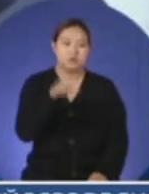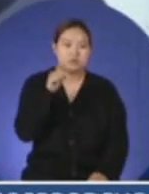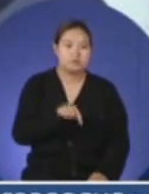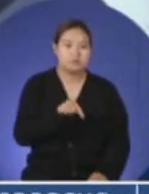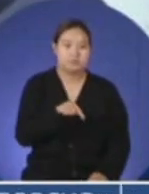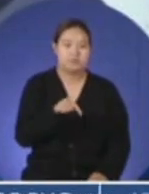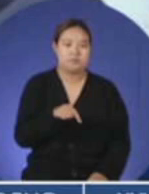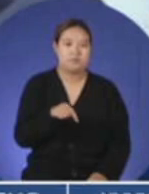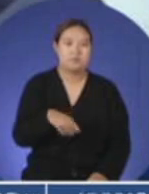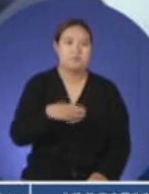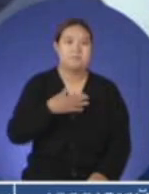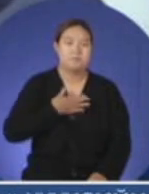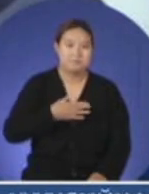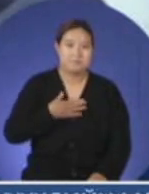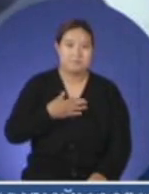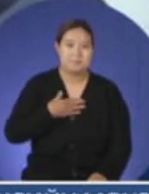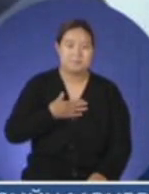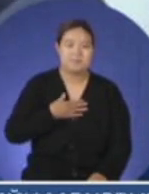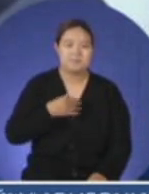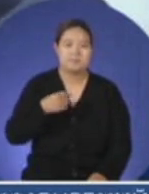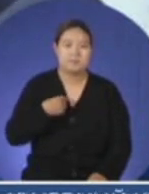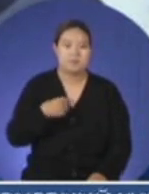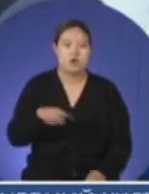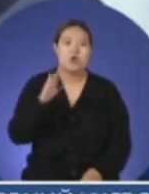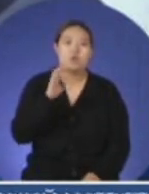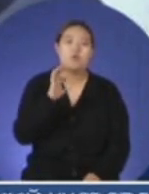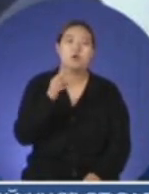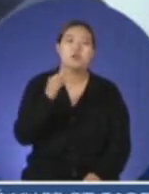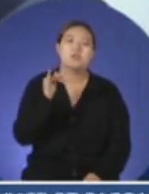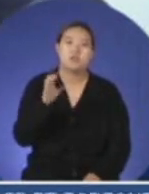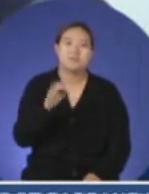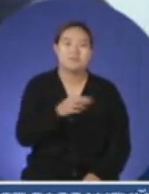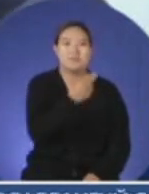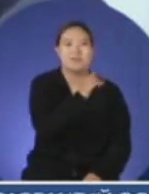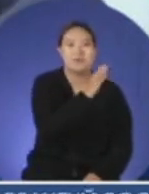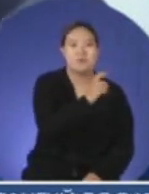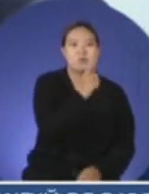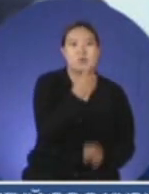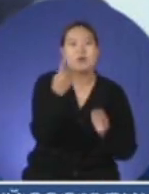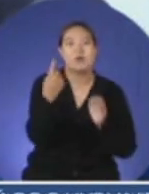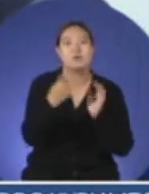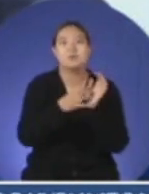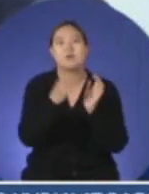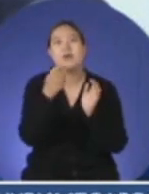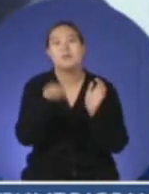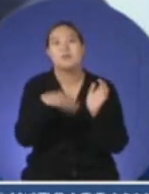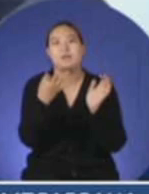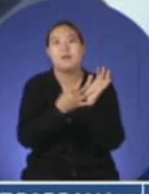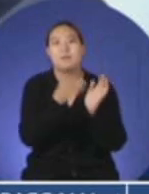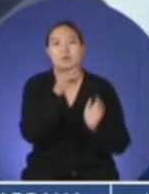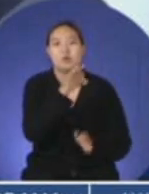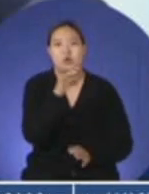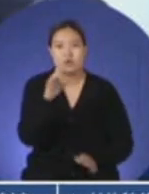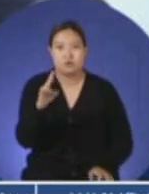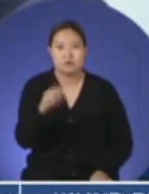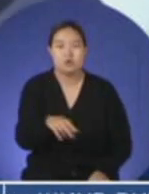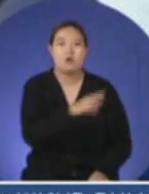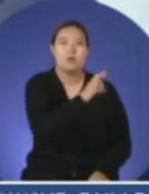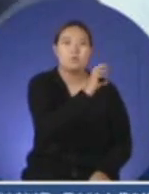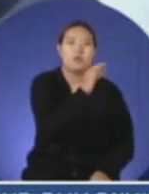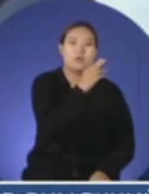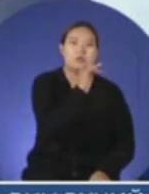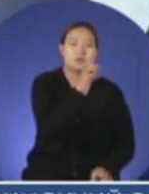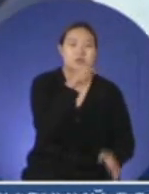бол манай дээр бодисны хэмжээ, давсны хэмжээ 119.8 тонн. За бодис болохоор